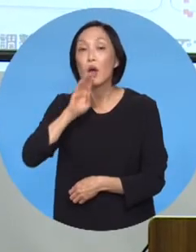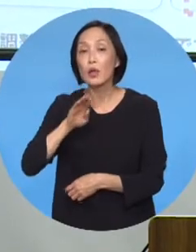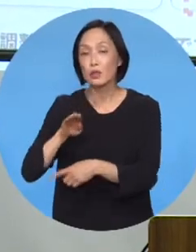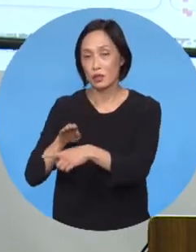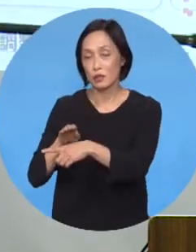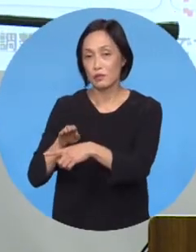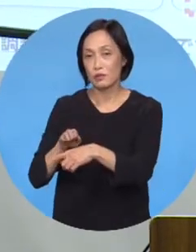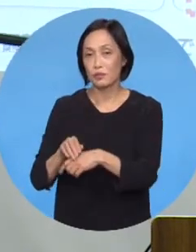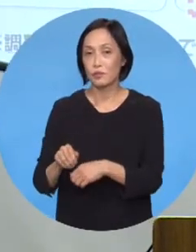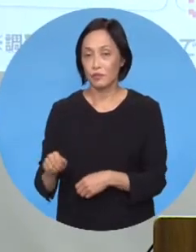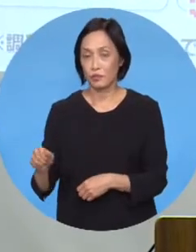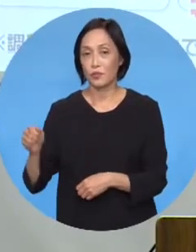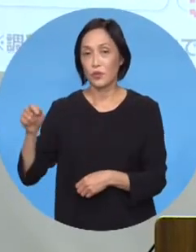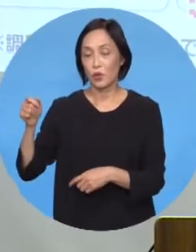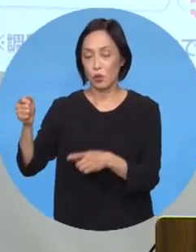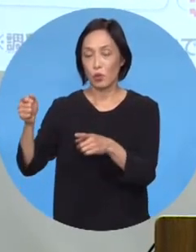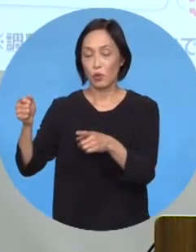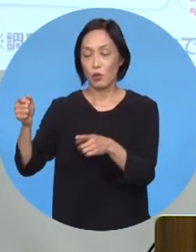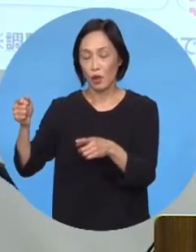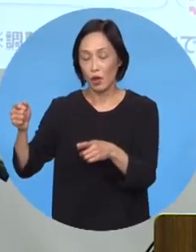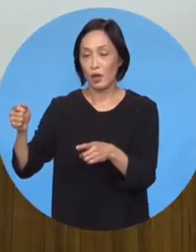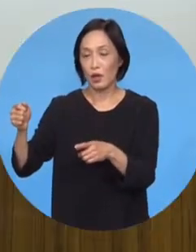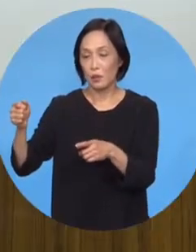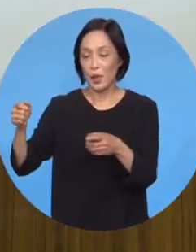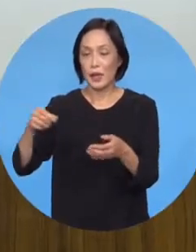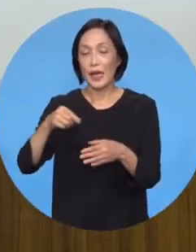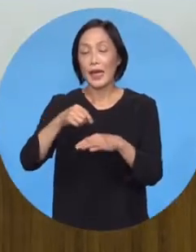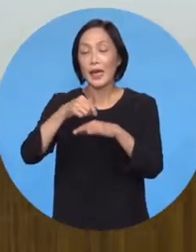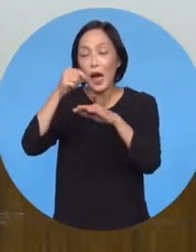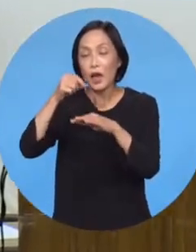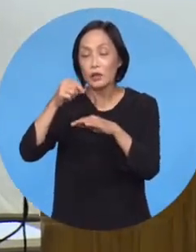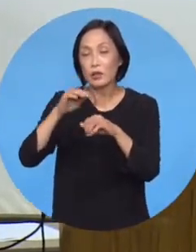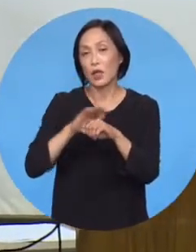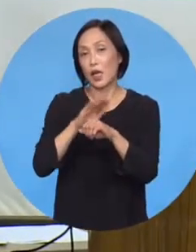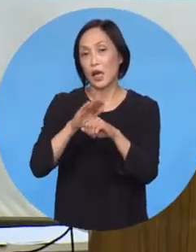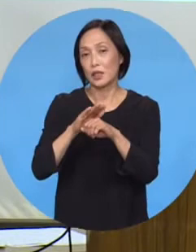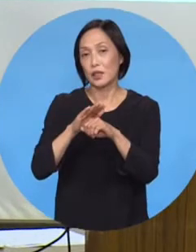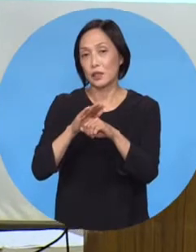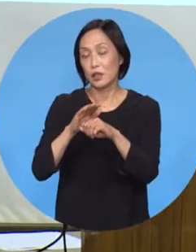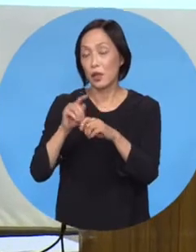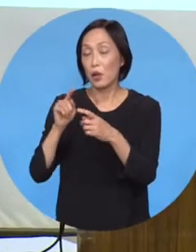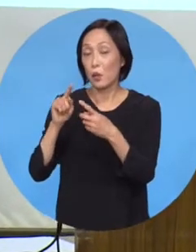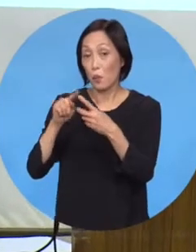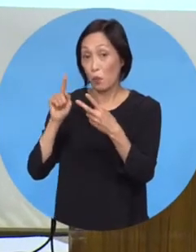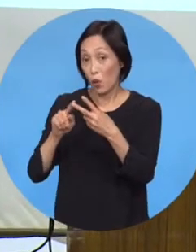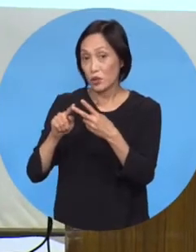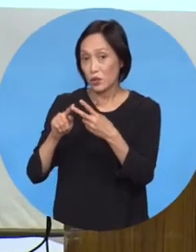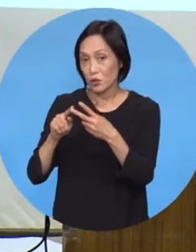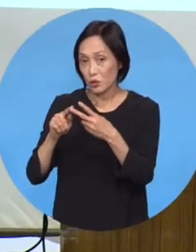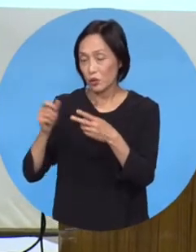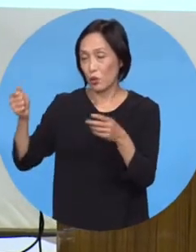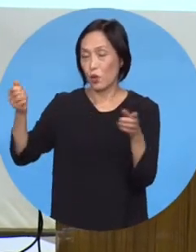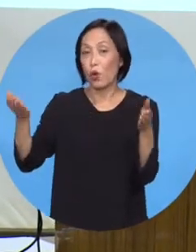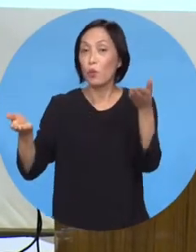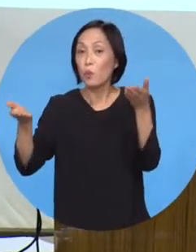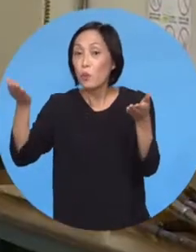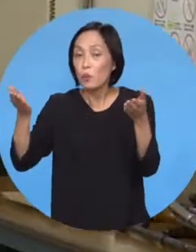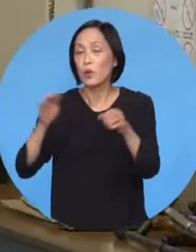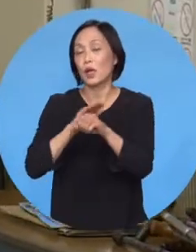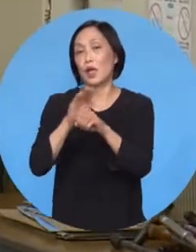ですよ。下になればなるほど重たいので、だから軽さも大事なんですけど、この重心も大事です。